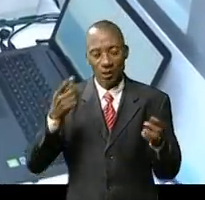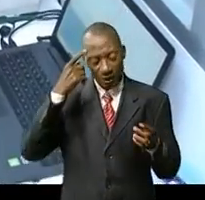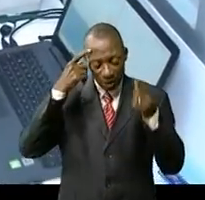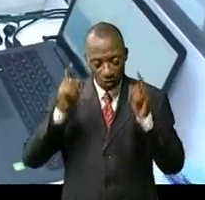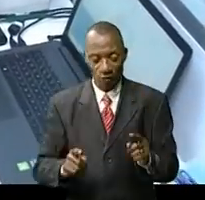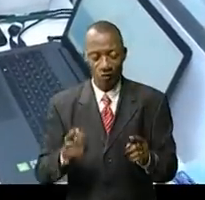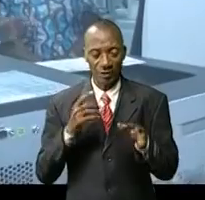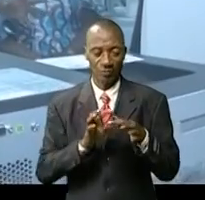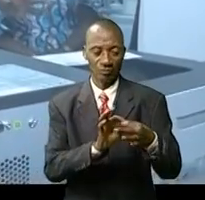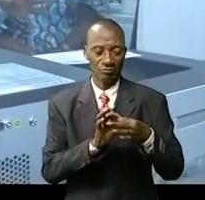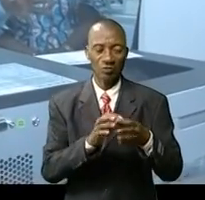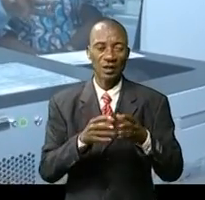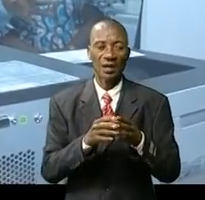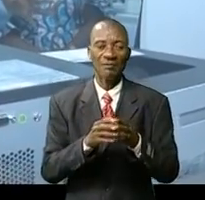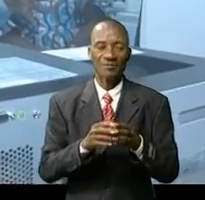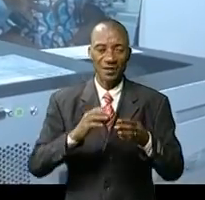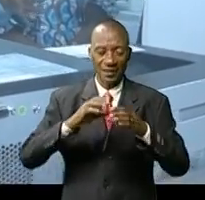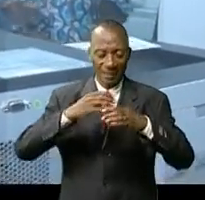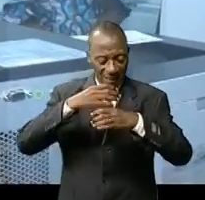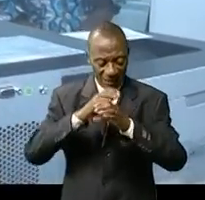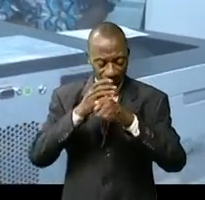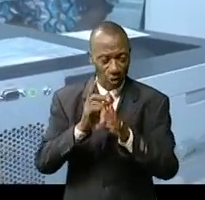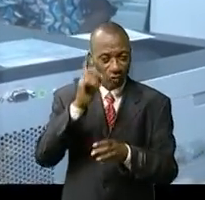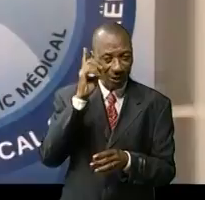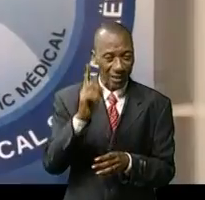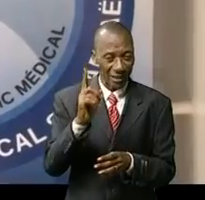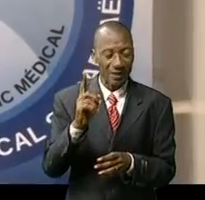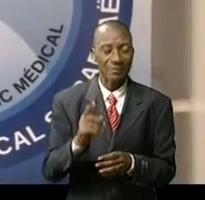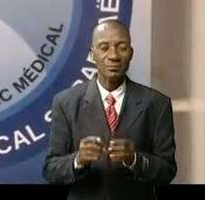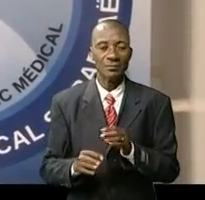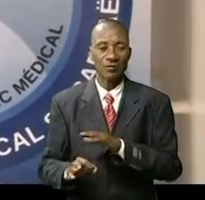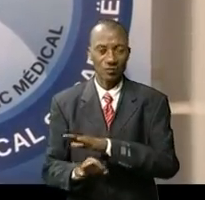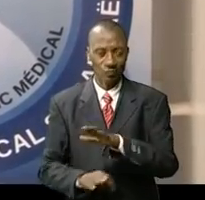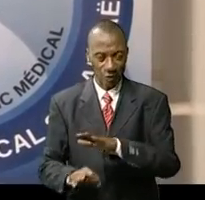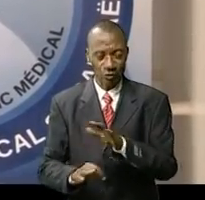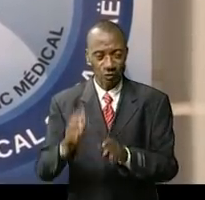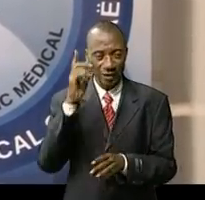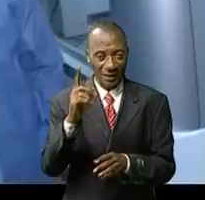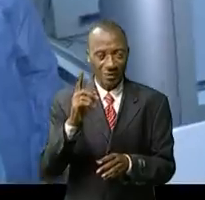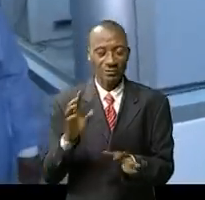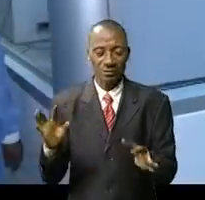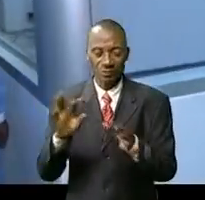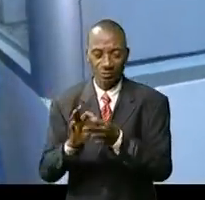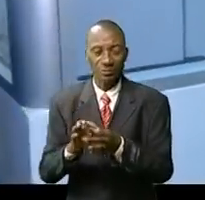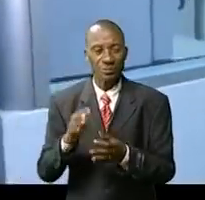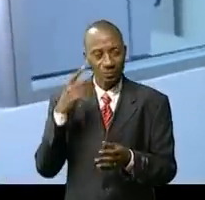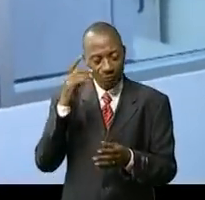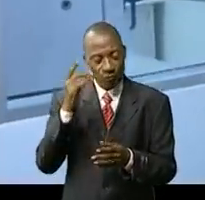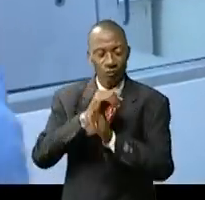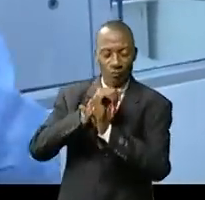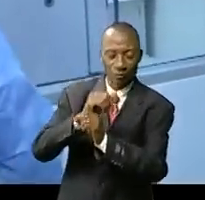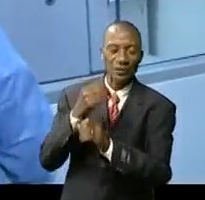partenariat avec le laboratoire biomédical Saint-Raphaël de la Fondation Maison Pongwe pour le dépistage du coronavirus.